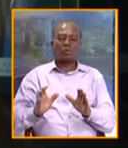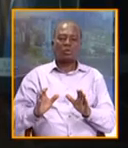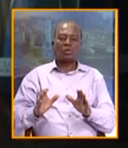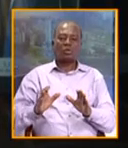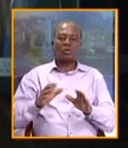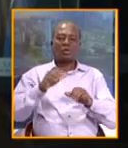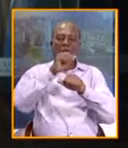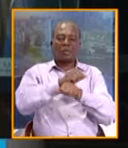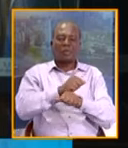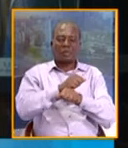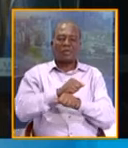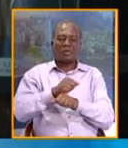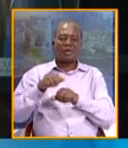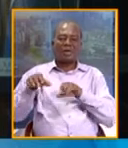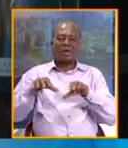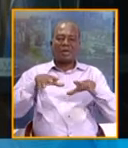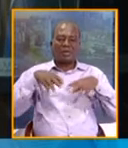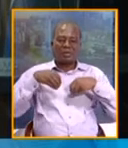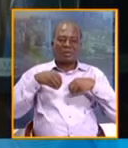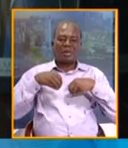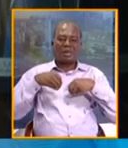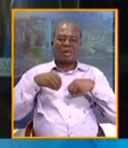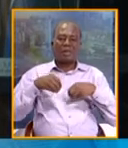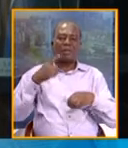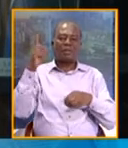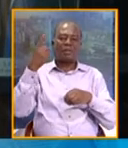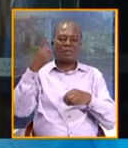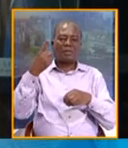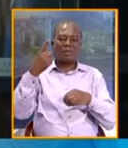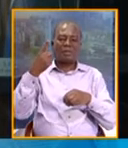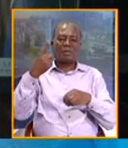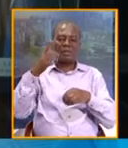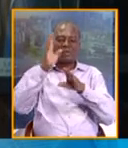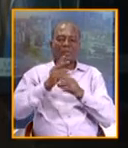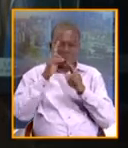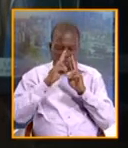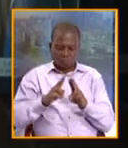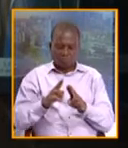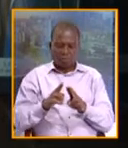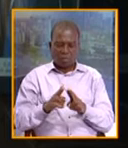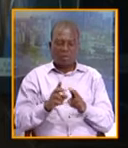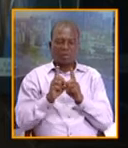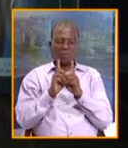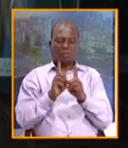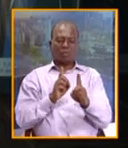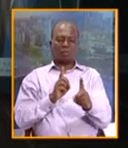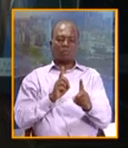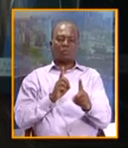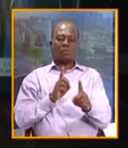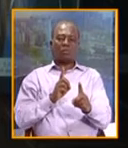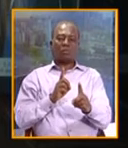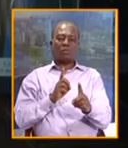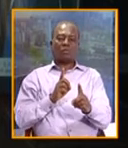adopter lors de l'exécution de l'hymne national c'est d'abord une attitude de respect et de discipline c'est à dire